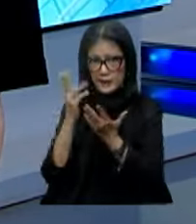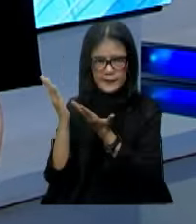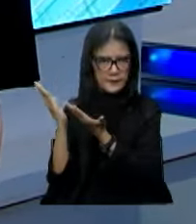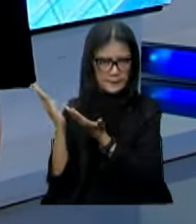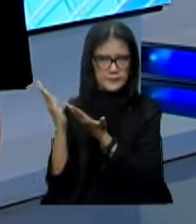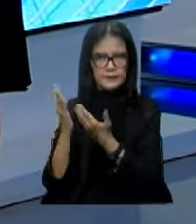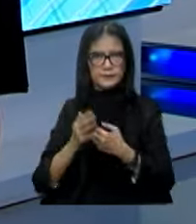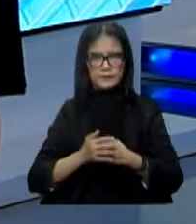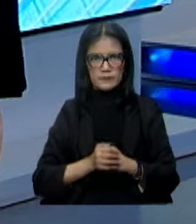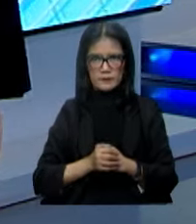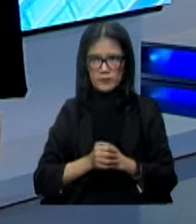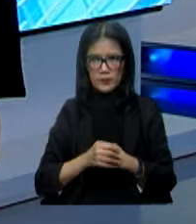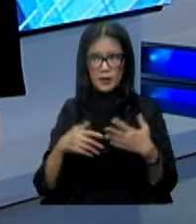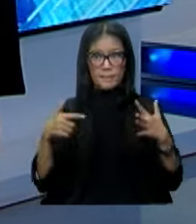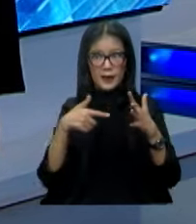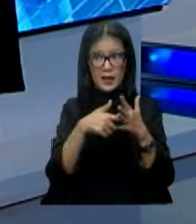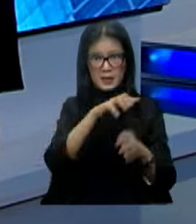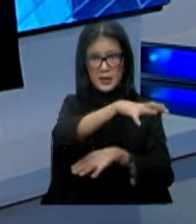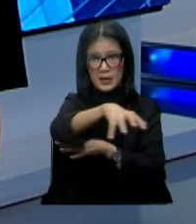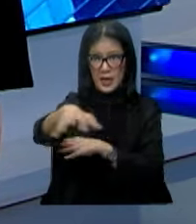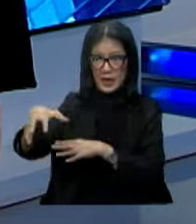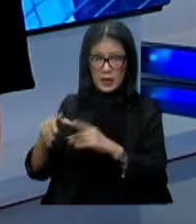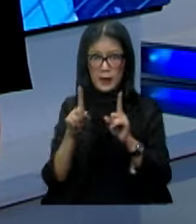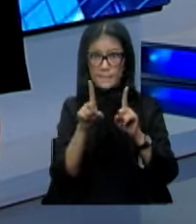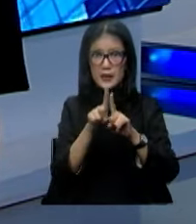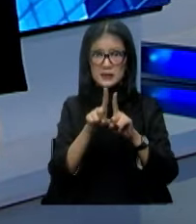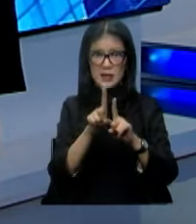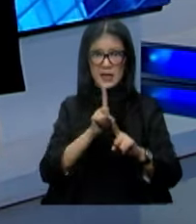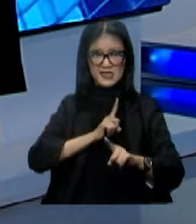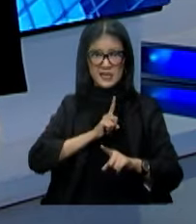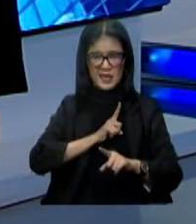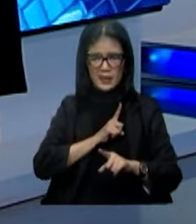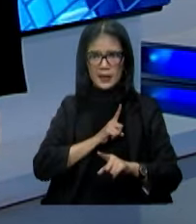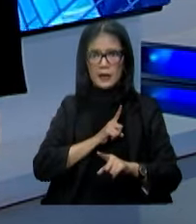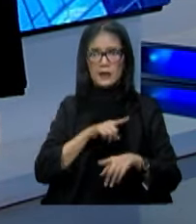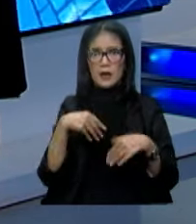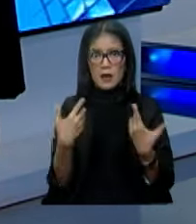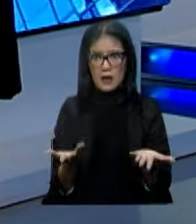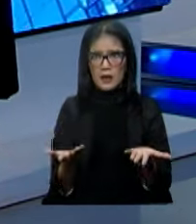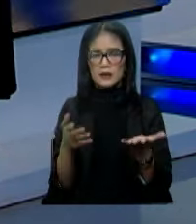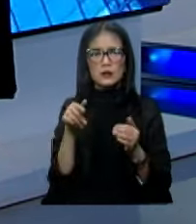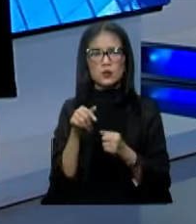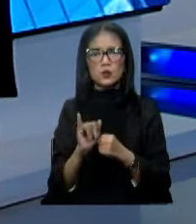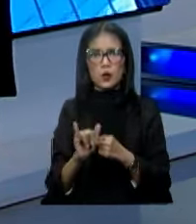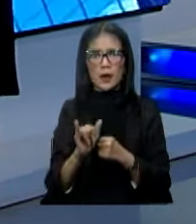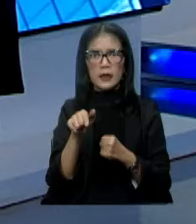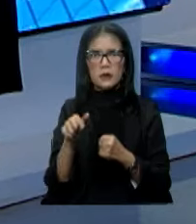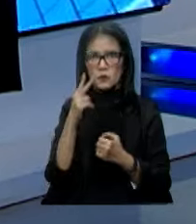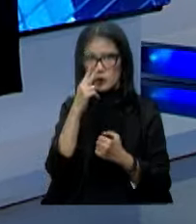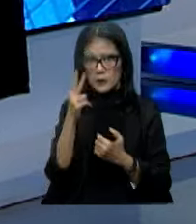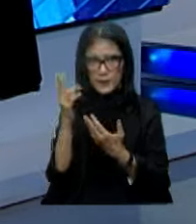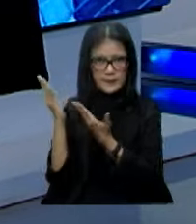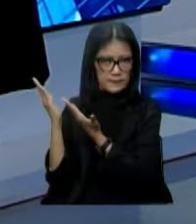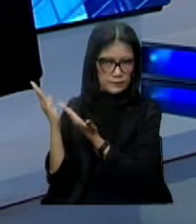Dan Pilkada Jakarta tahun ini juga diwarnai pasangan calon independen, yaitu Dharma Pongrekun dan Kun Wardana. Kita lihat keduanya ini